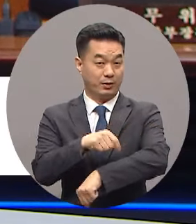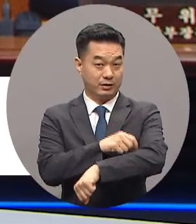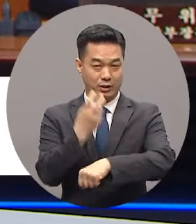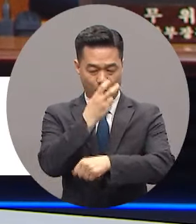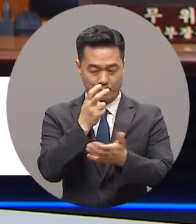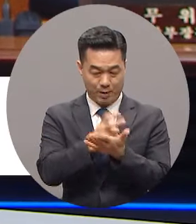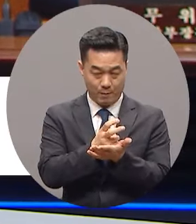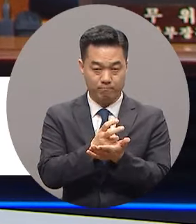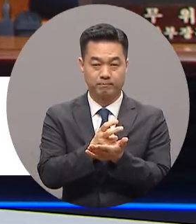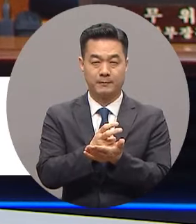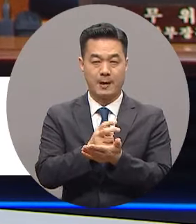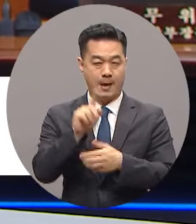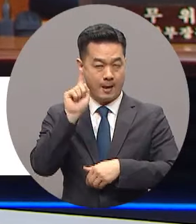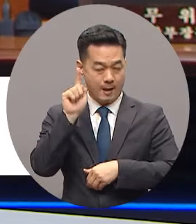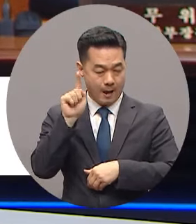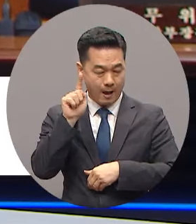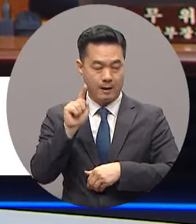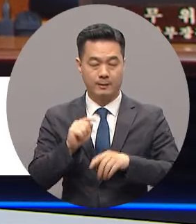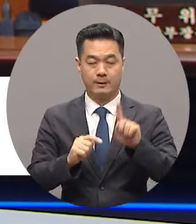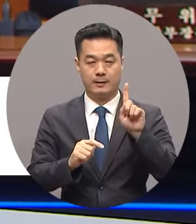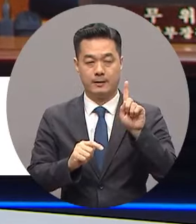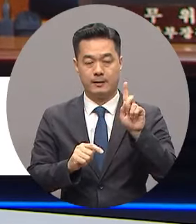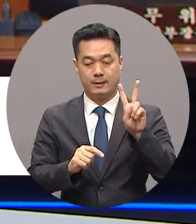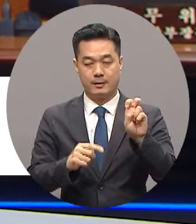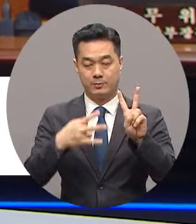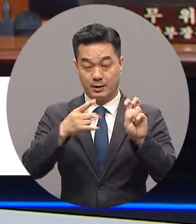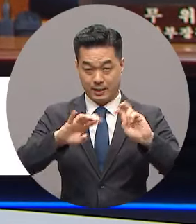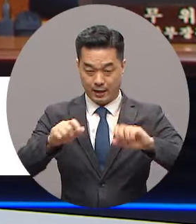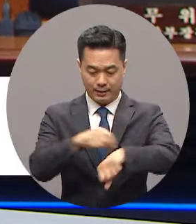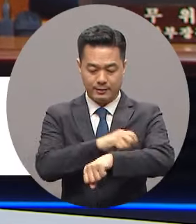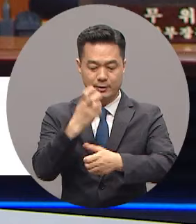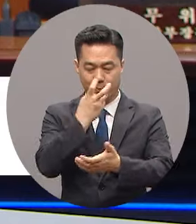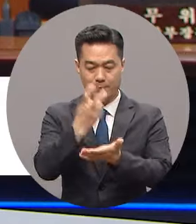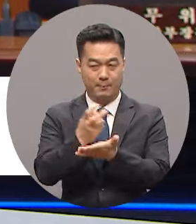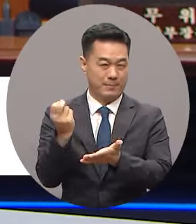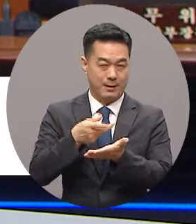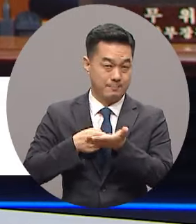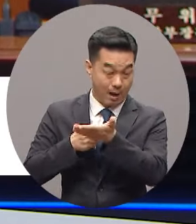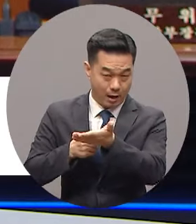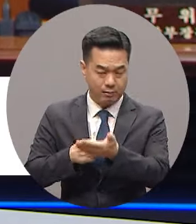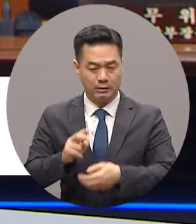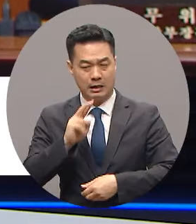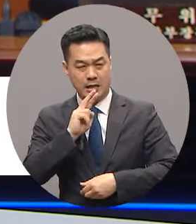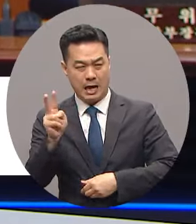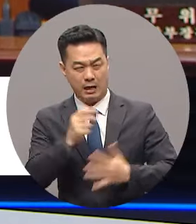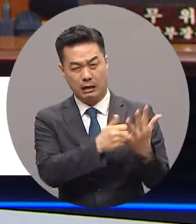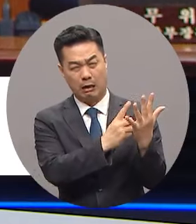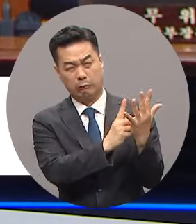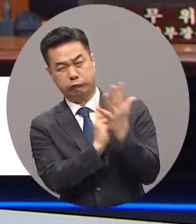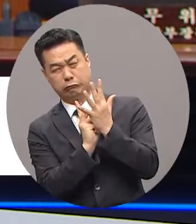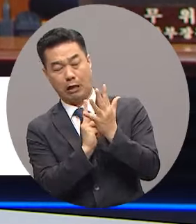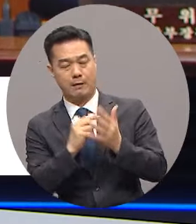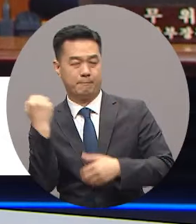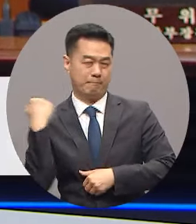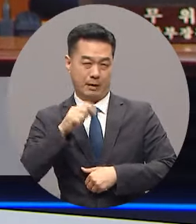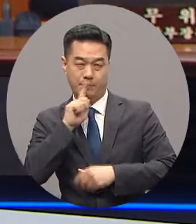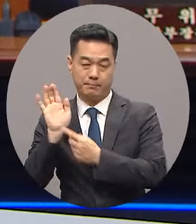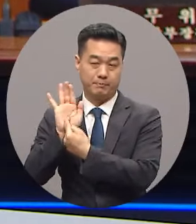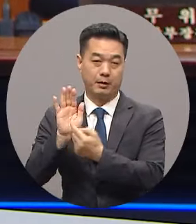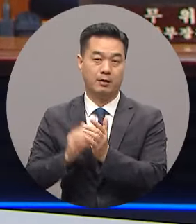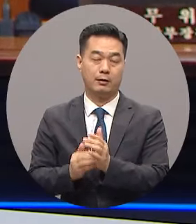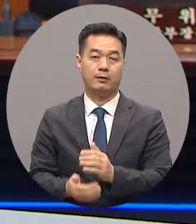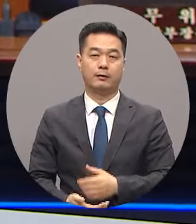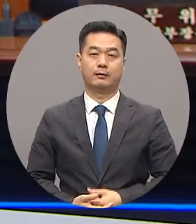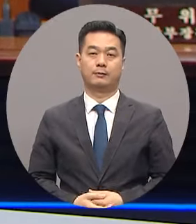국회에서 곧바로 다시 추진하기로 했고, 여당은 거대 야당이 입법 폭주를 하고 있다고 반발했습니다. 조재영